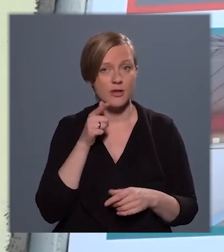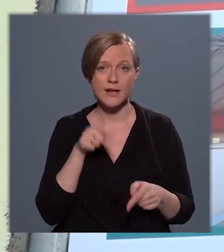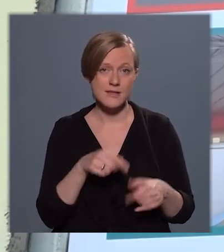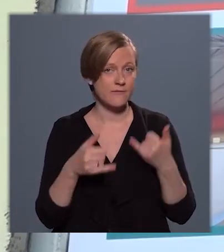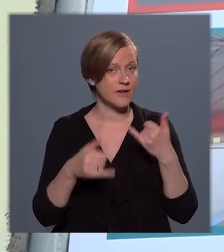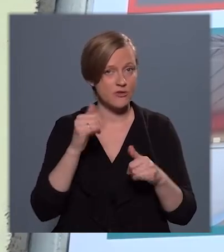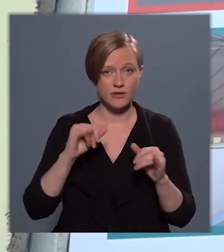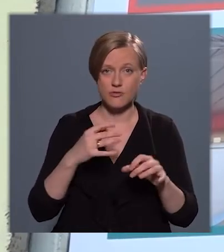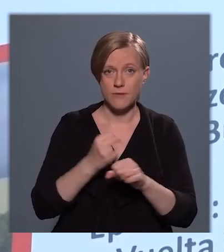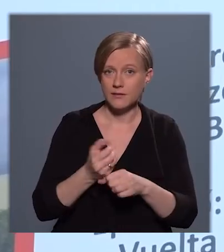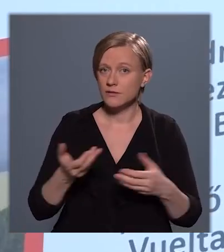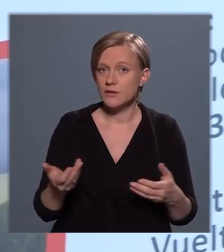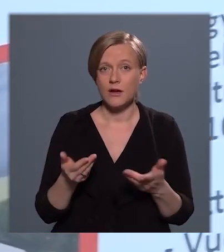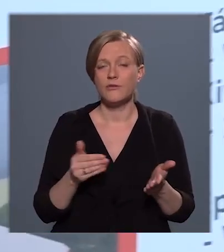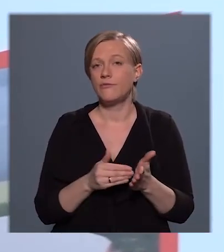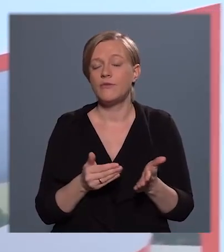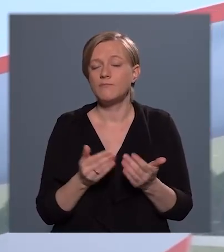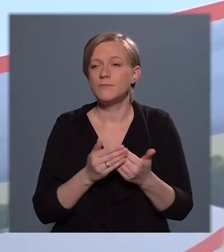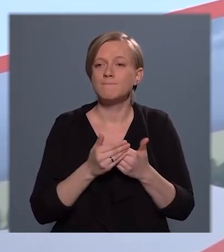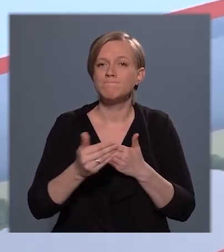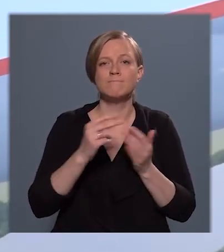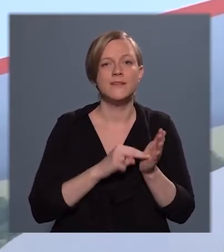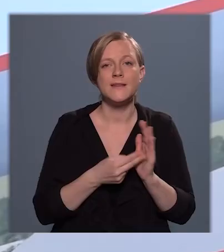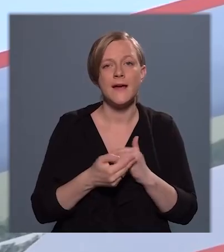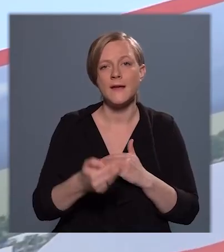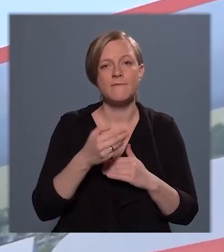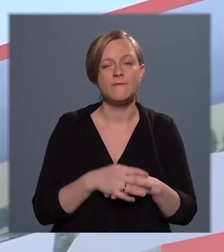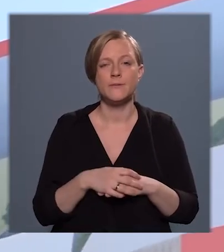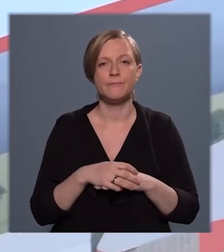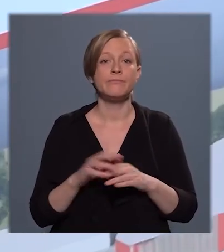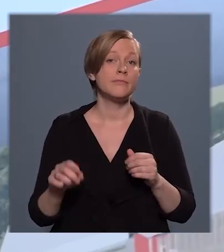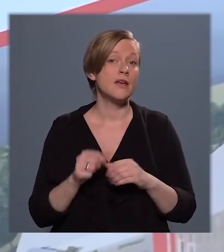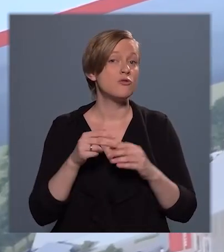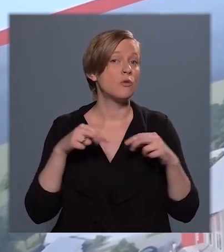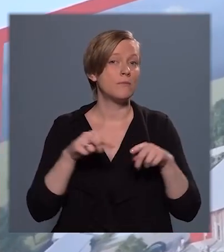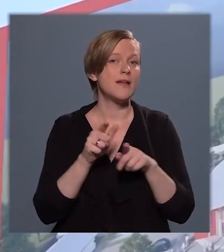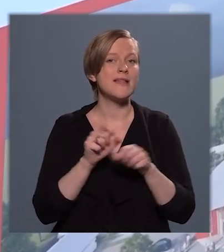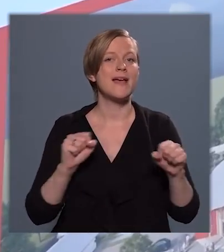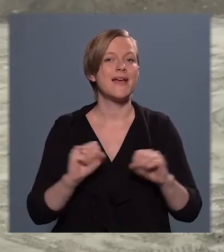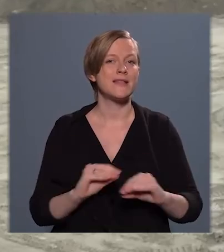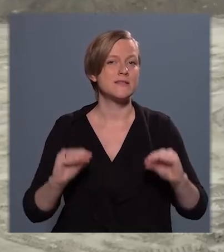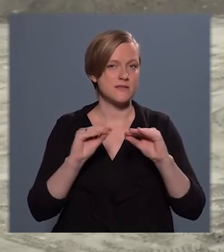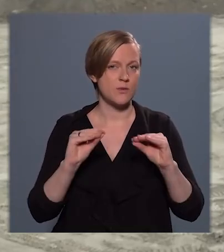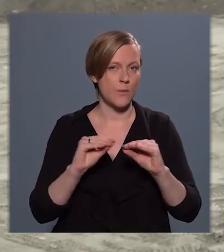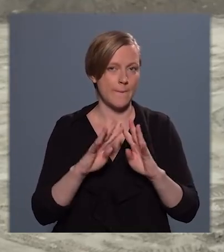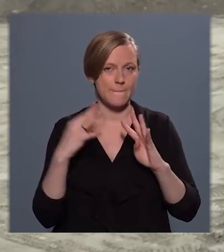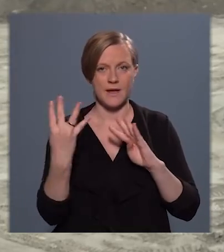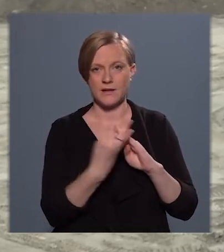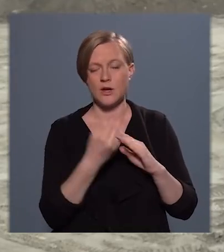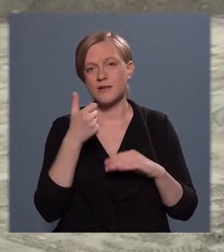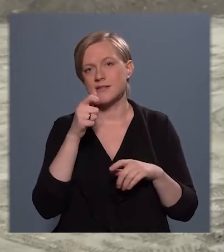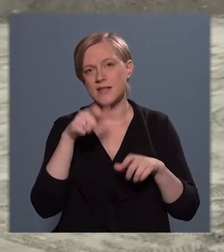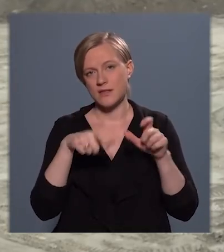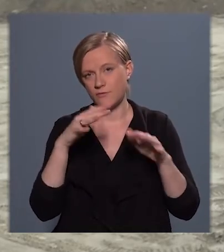is tartani, vagy mik a távlati tervek? Ugye ez első körben egy edzőpálya, tehát 100 fős látója van, tehát